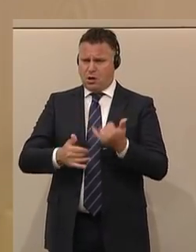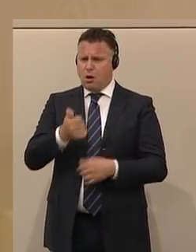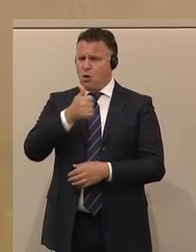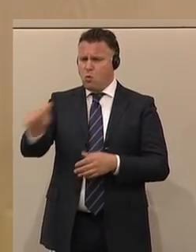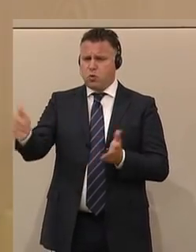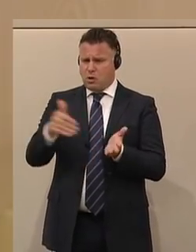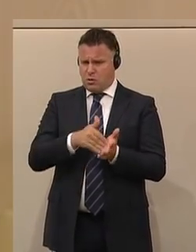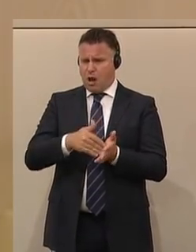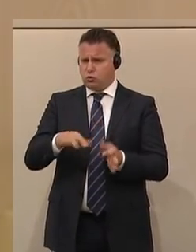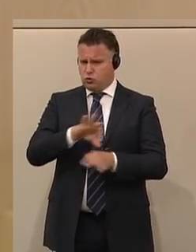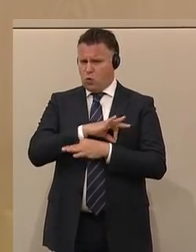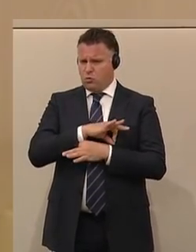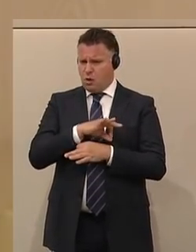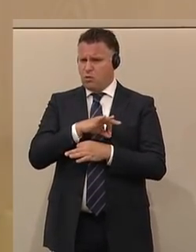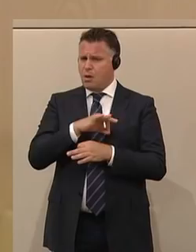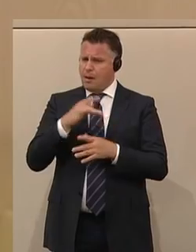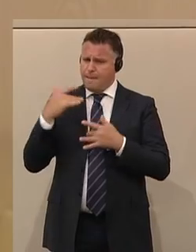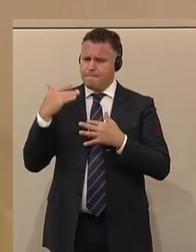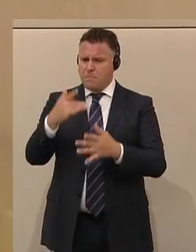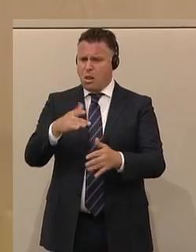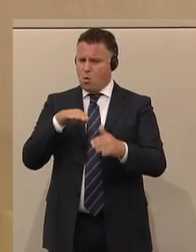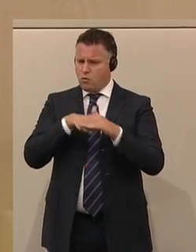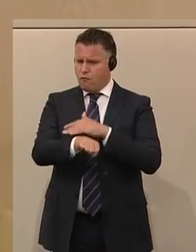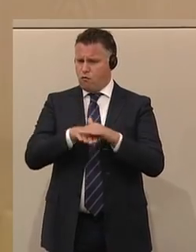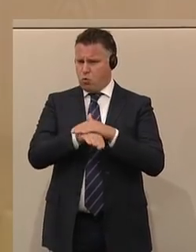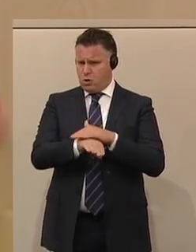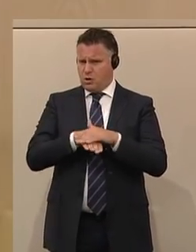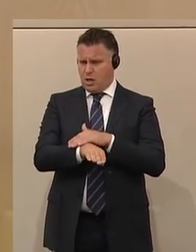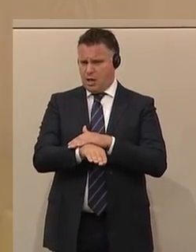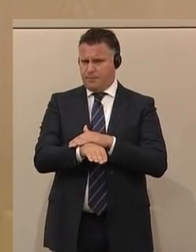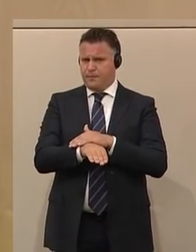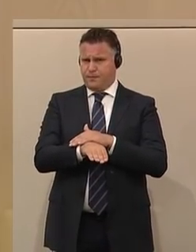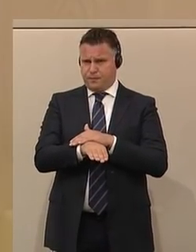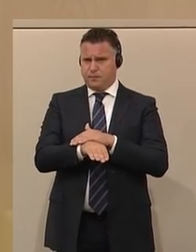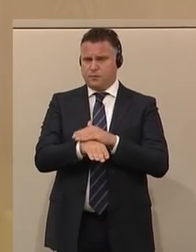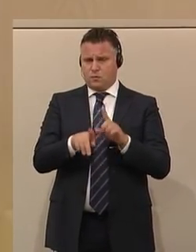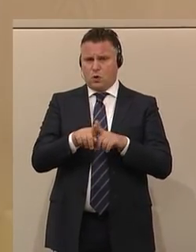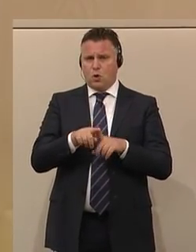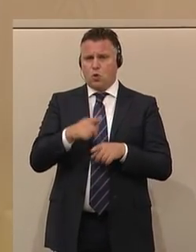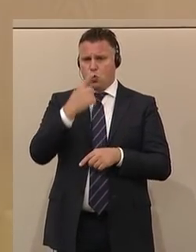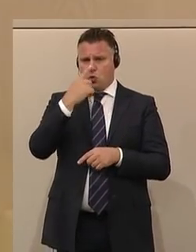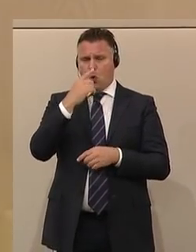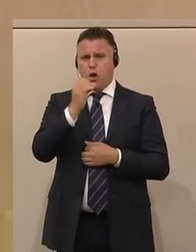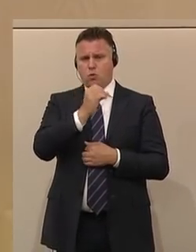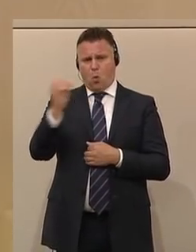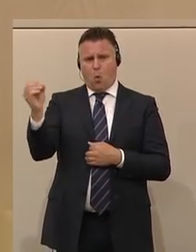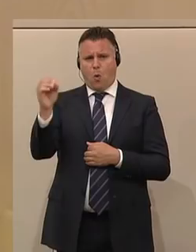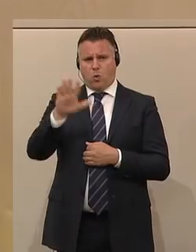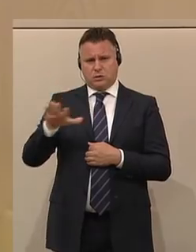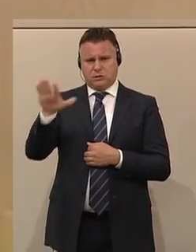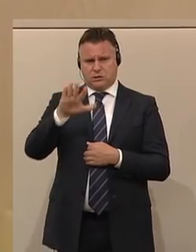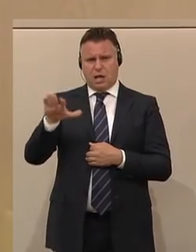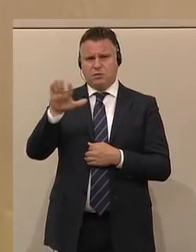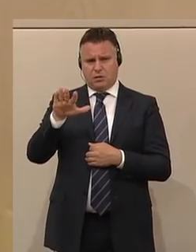Toten, mit Millionen Flüchtlingen, bis hin im Nordosten